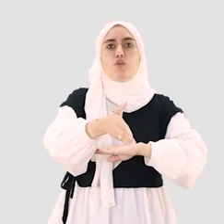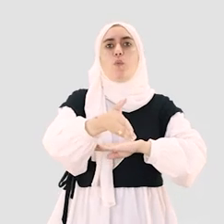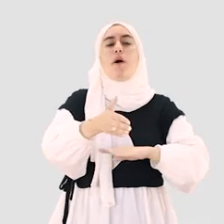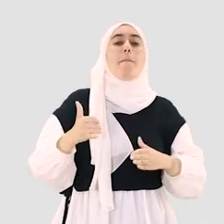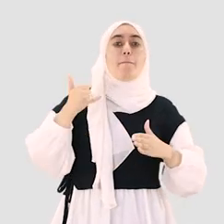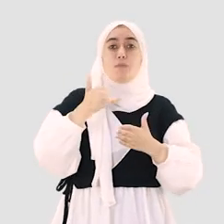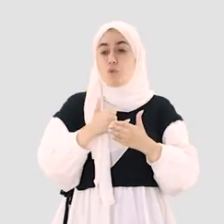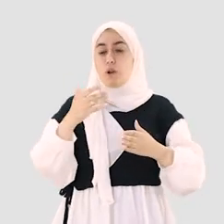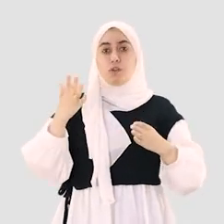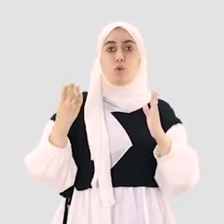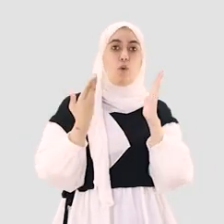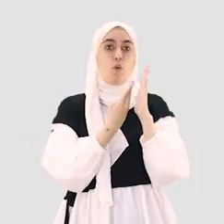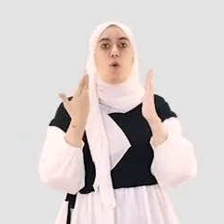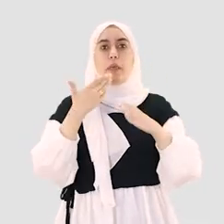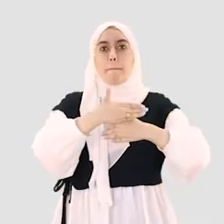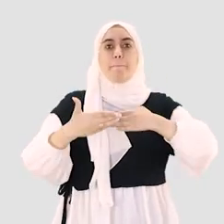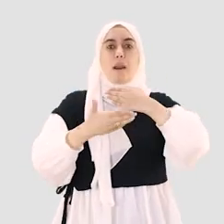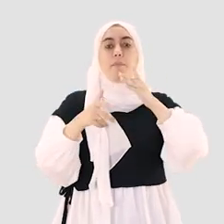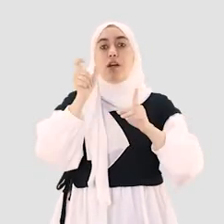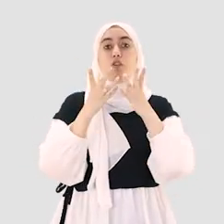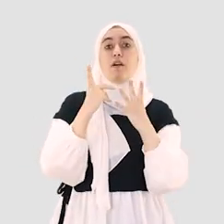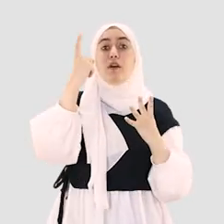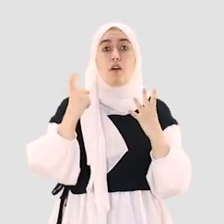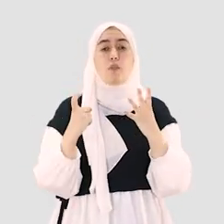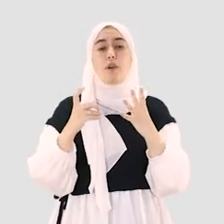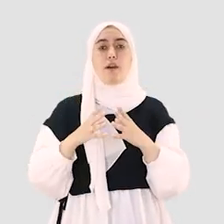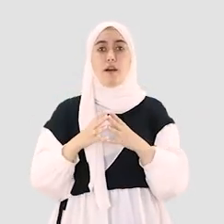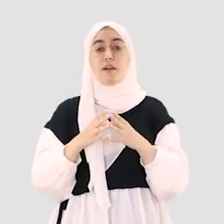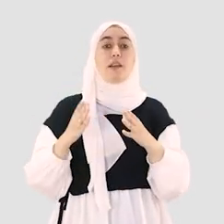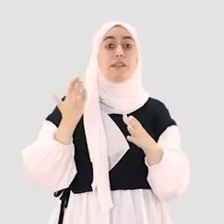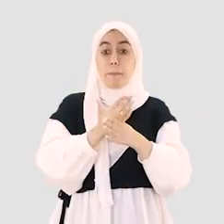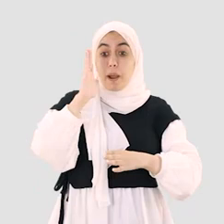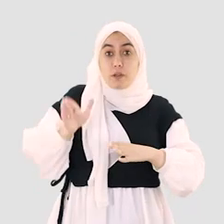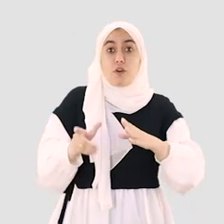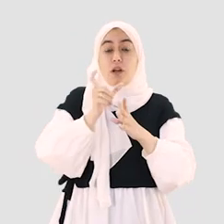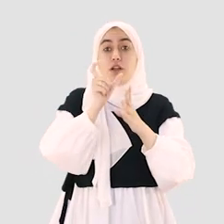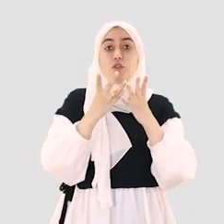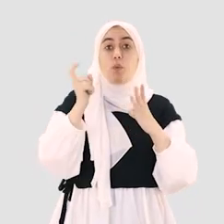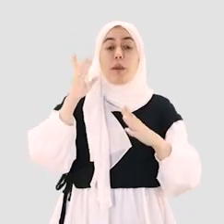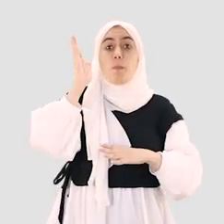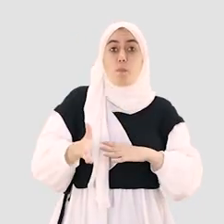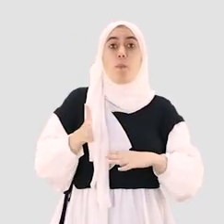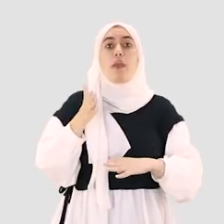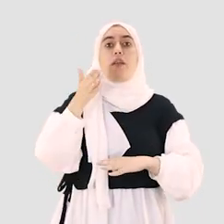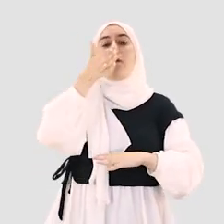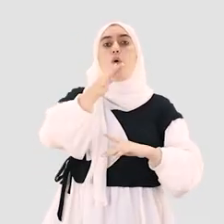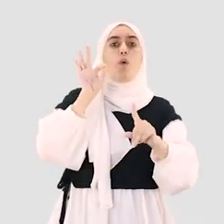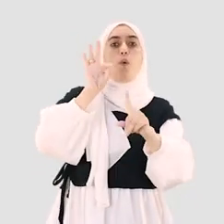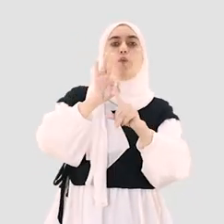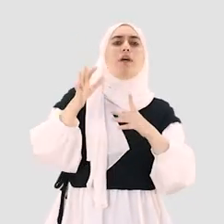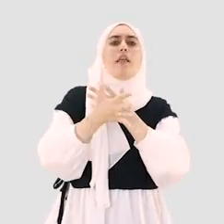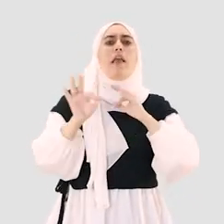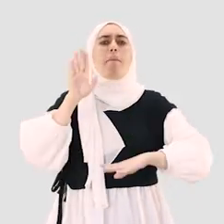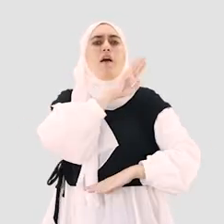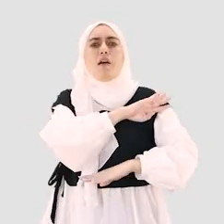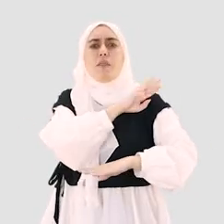القائمه وفقا لكوده متطلبات البناء للاشخاص ذوي الاعاقه لتمكين الاشخاص ذوي الاعاقه من الوصول